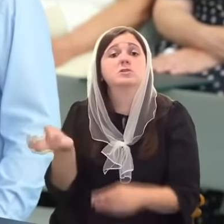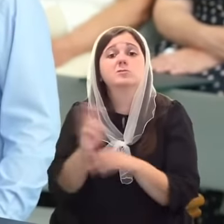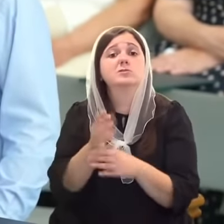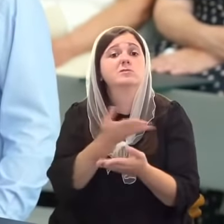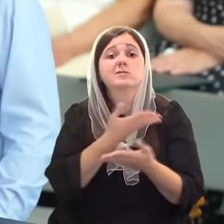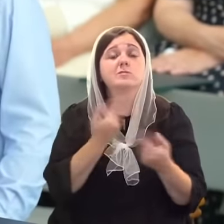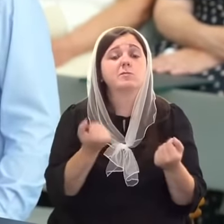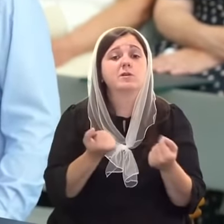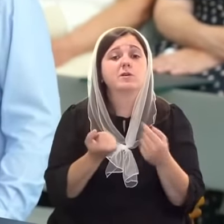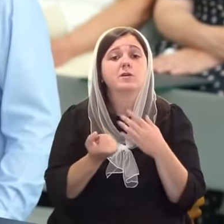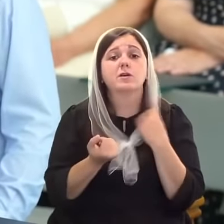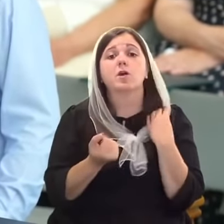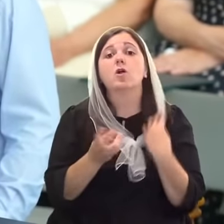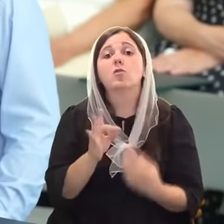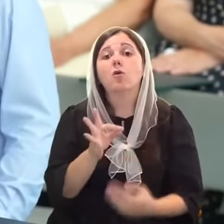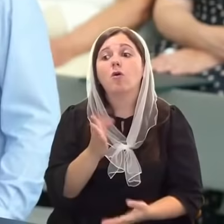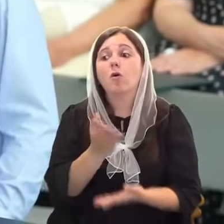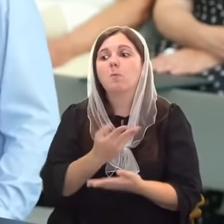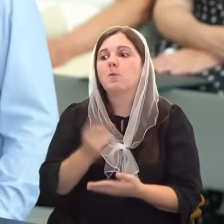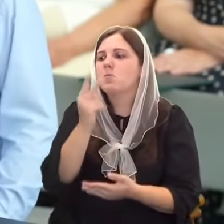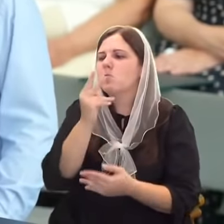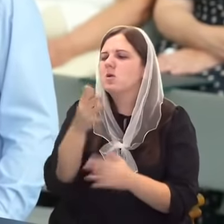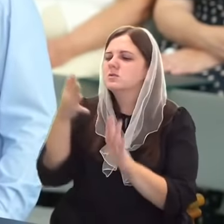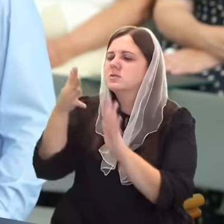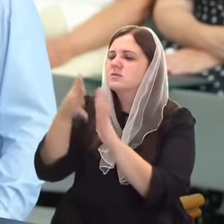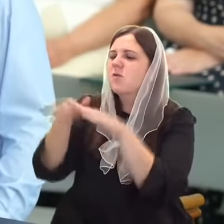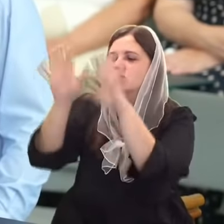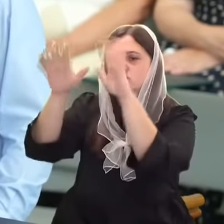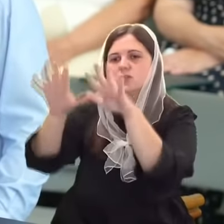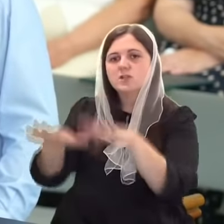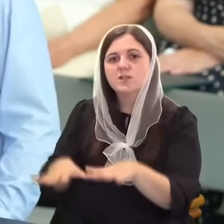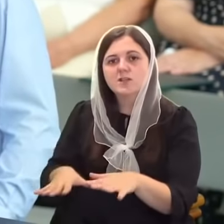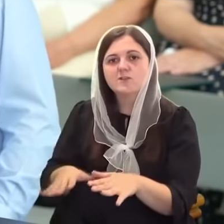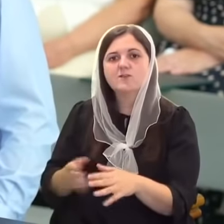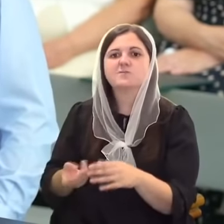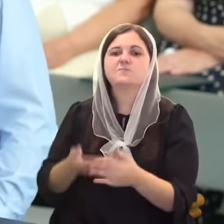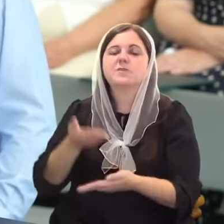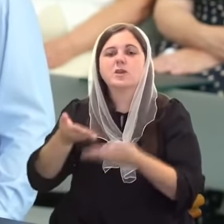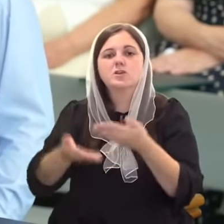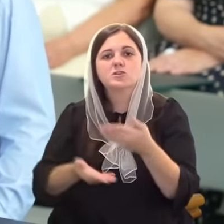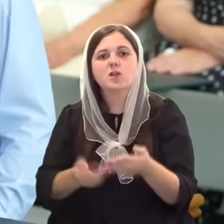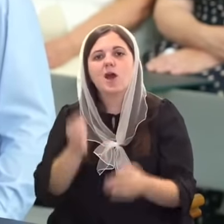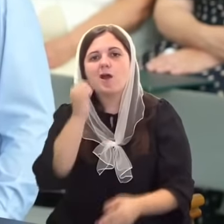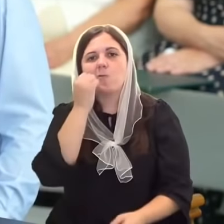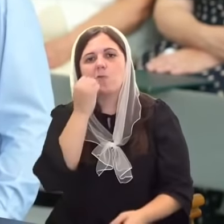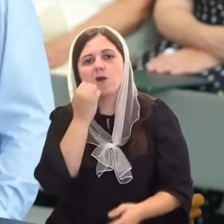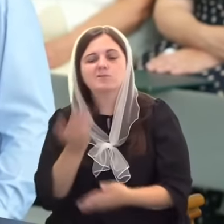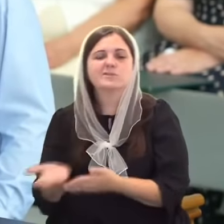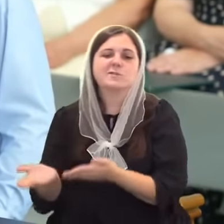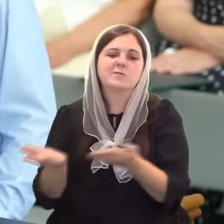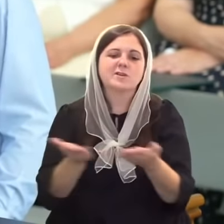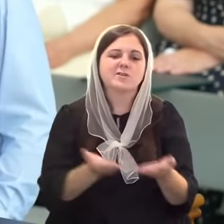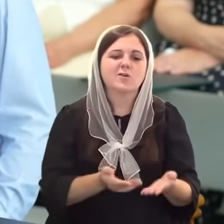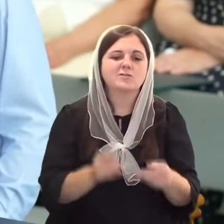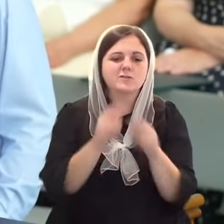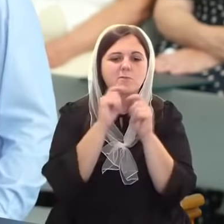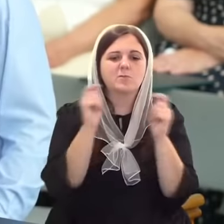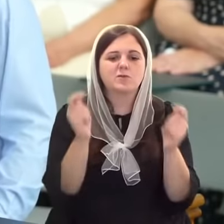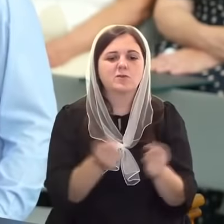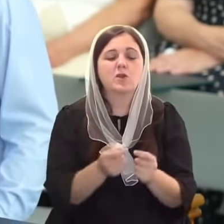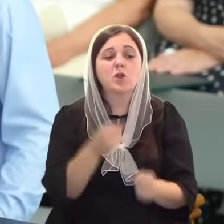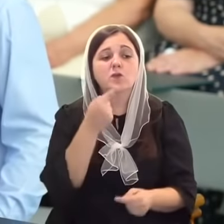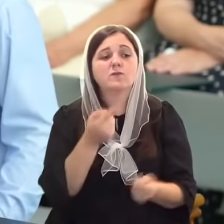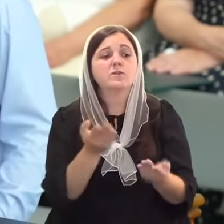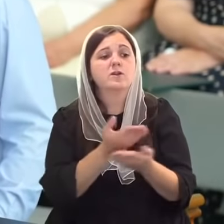увидели сквозь ливень, и шла бабушка Маша. Она несла угощение, и она говорила нам о